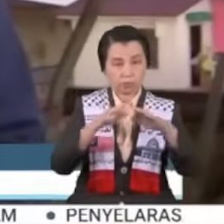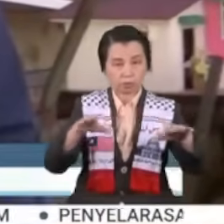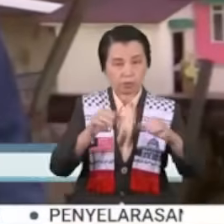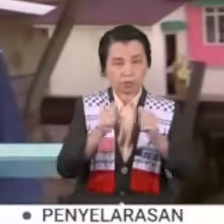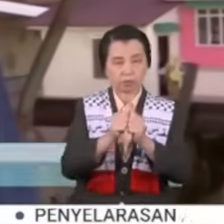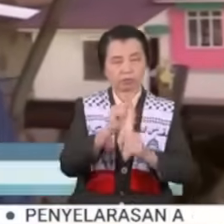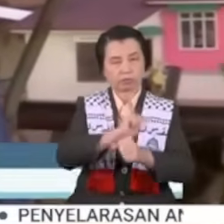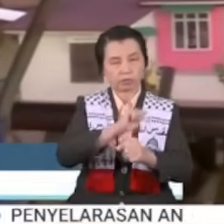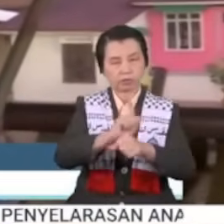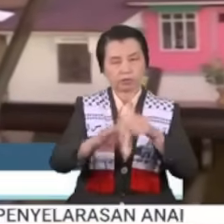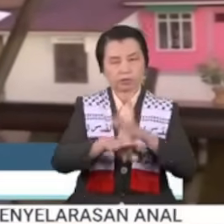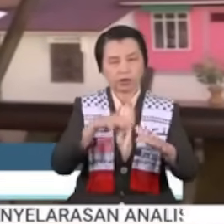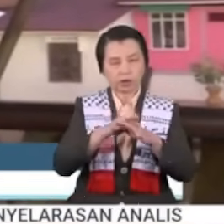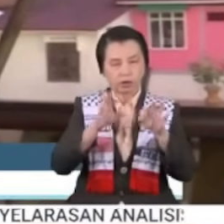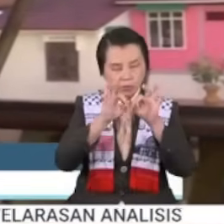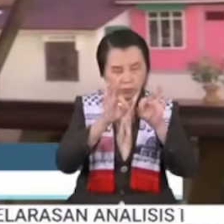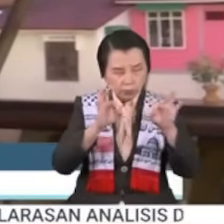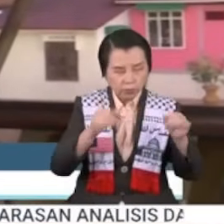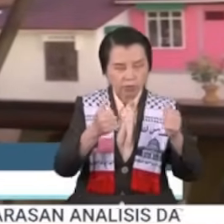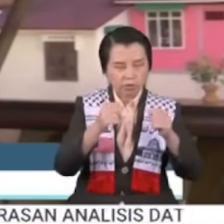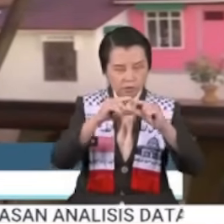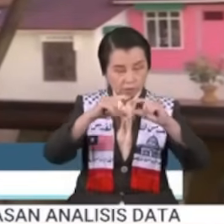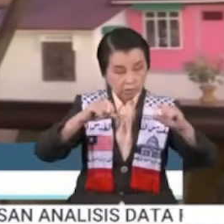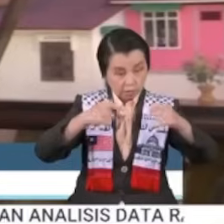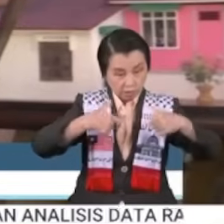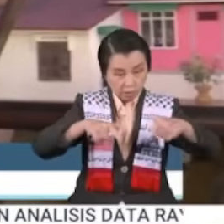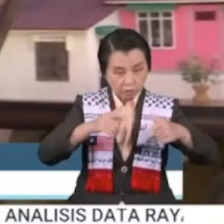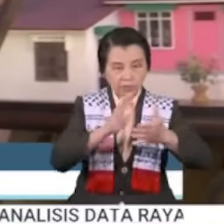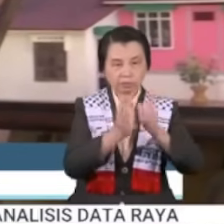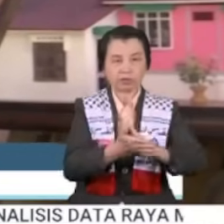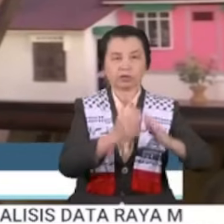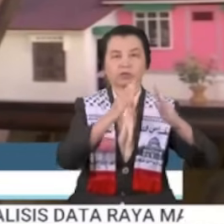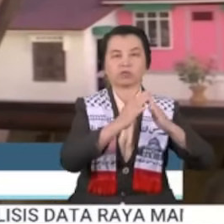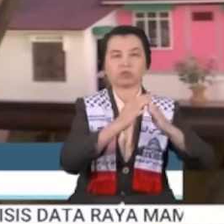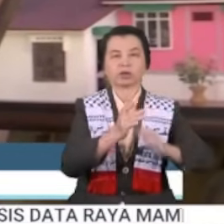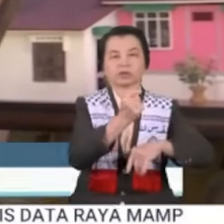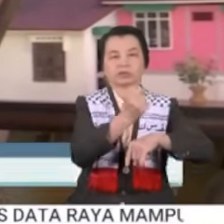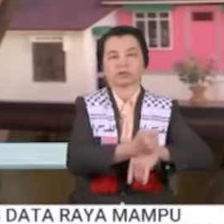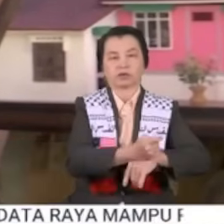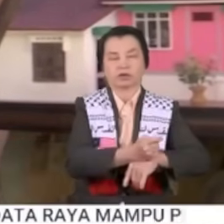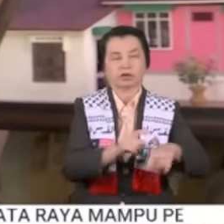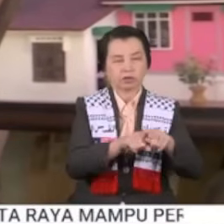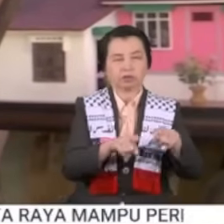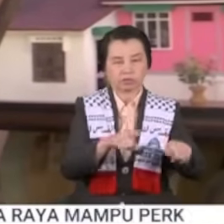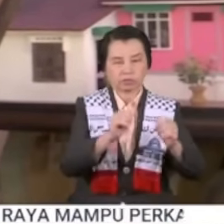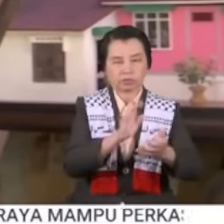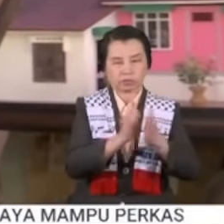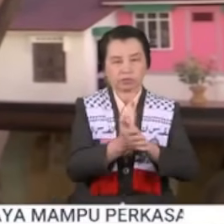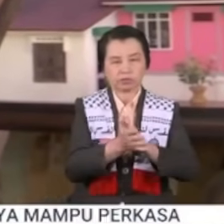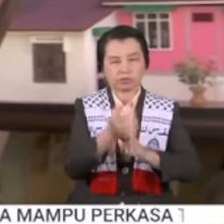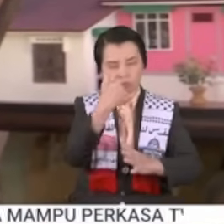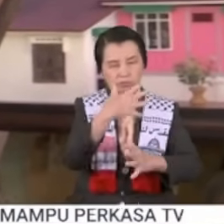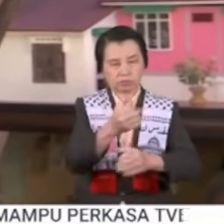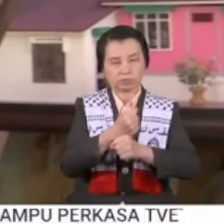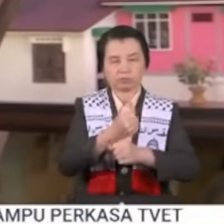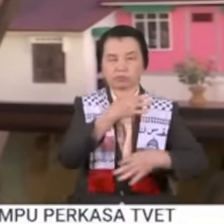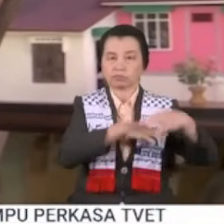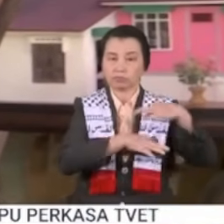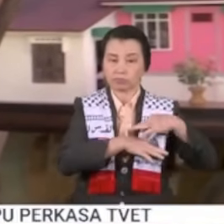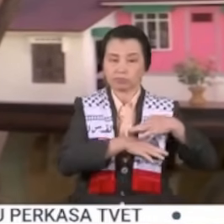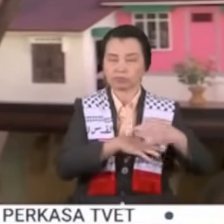sentuhan seni halus mengubah kepingan kayu menjadi replika rumah mini tradisional Ia juga mampu menjadi sumber rezeki